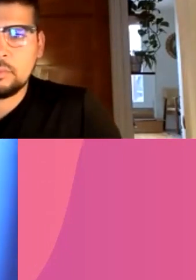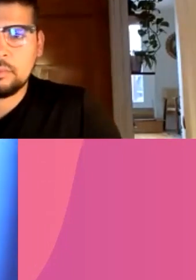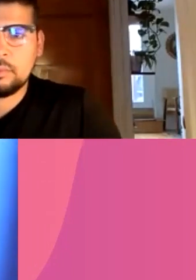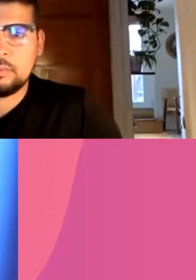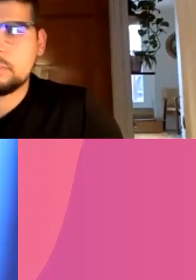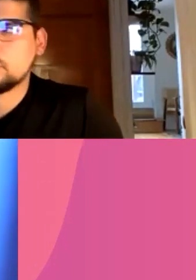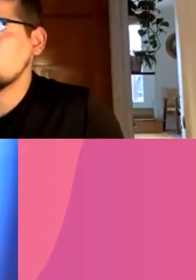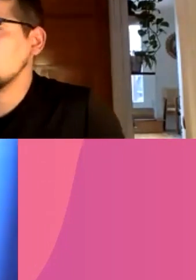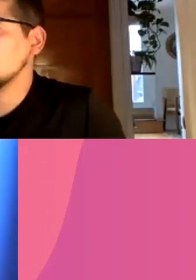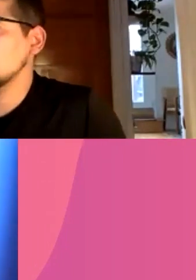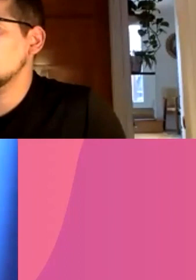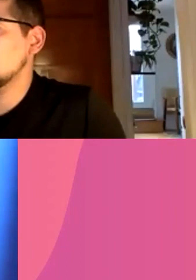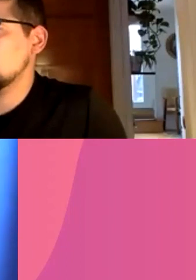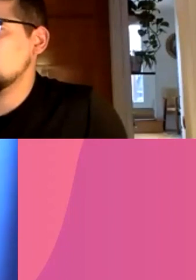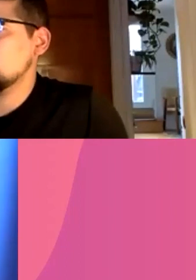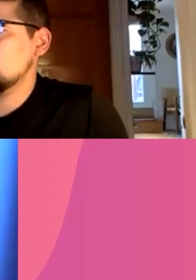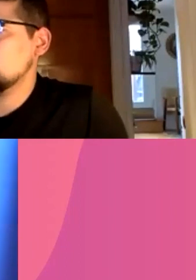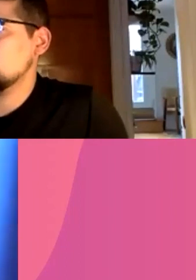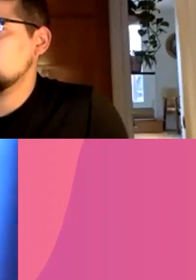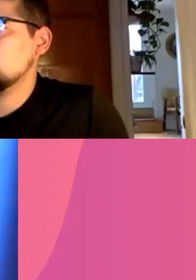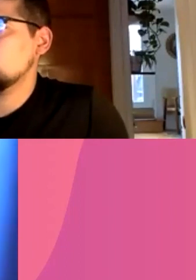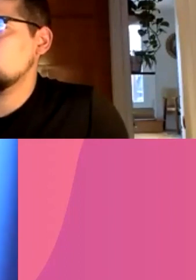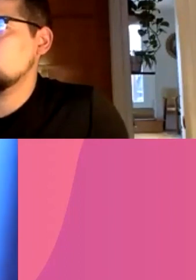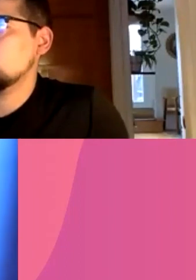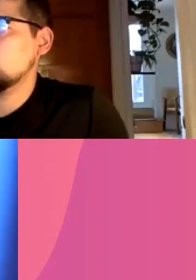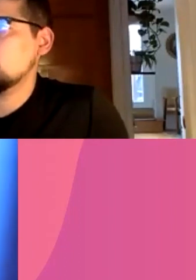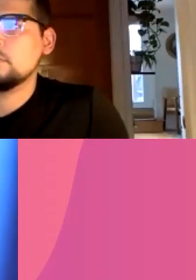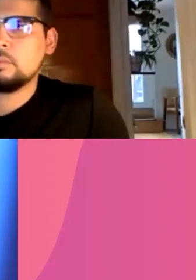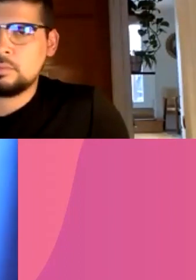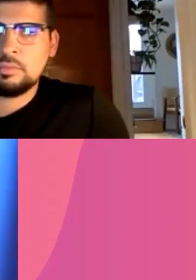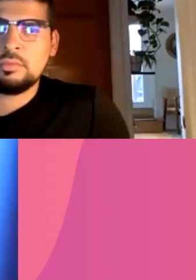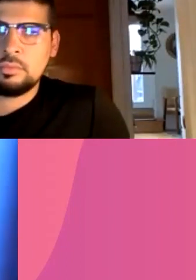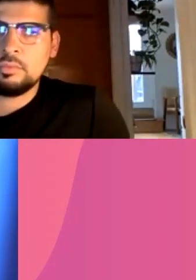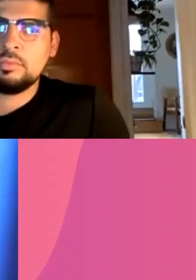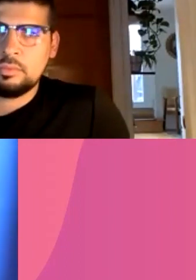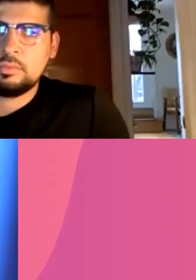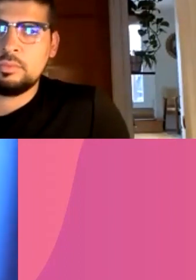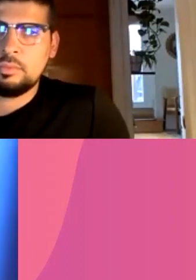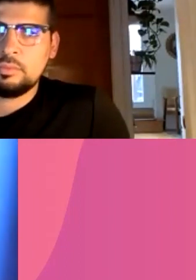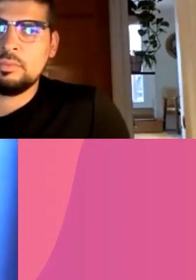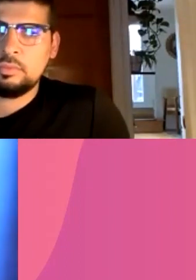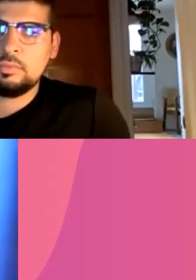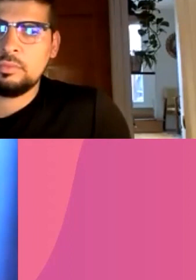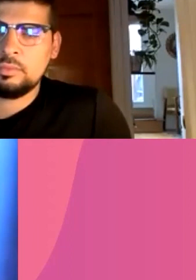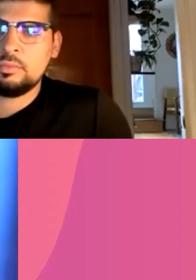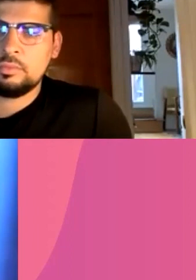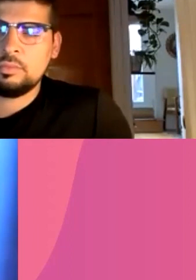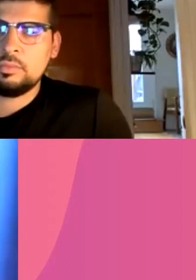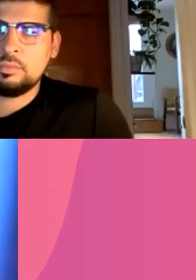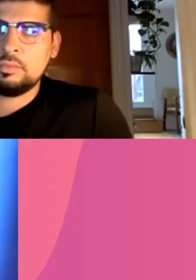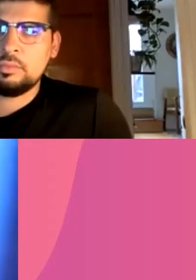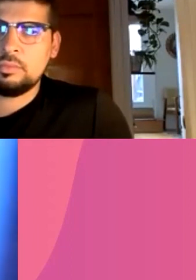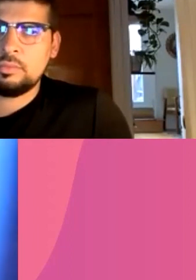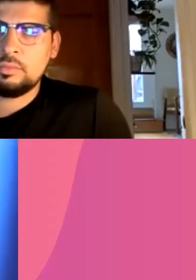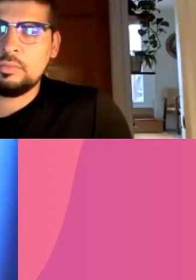va informer et affecter leur capacité de reconnaître cela et leur expérience